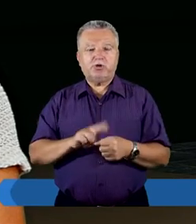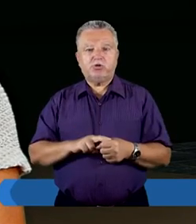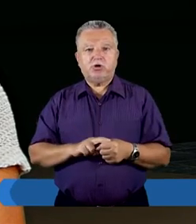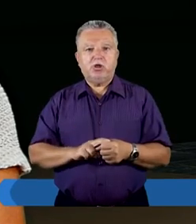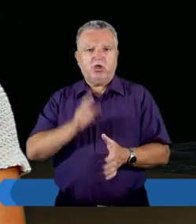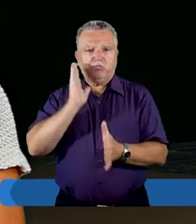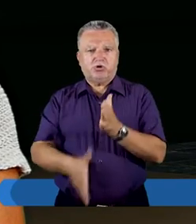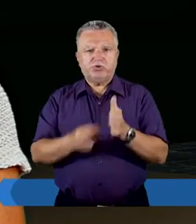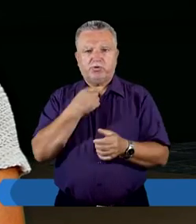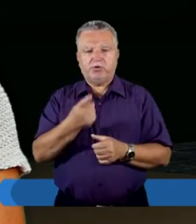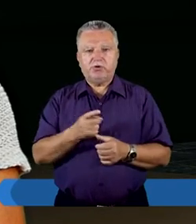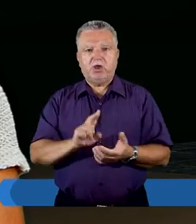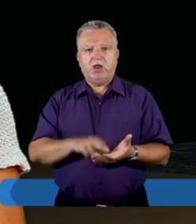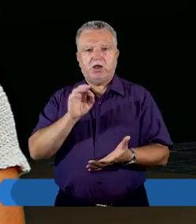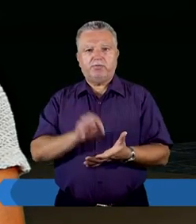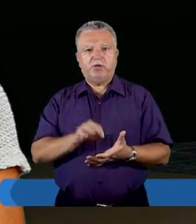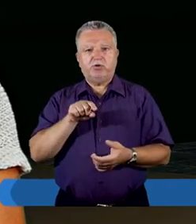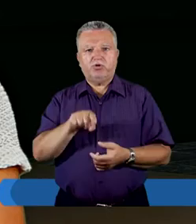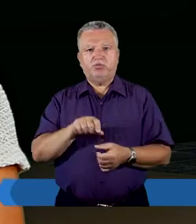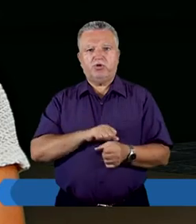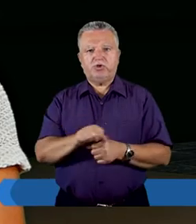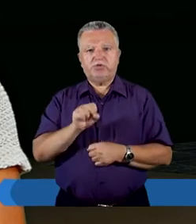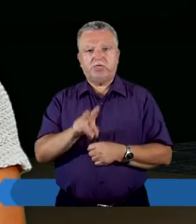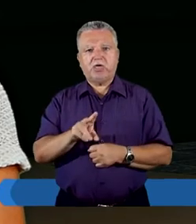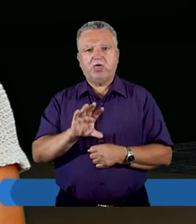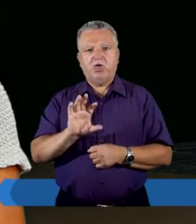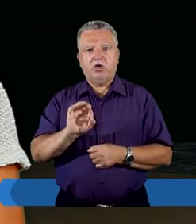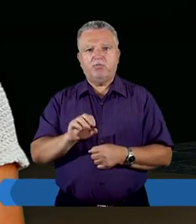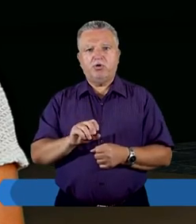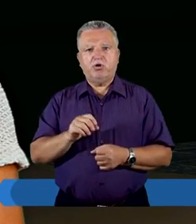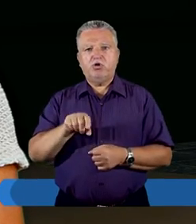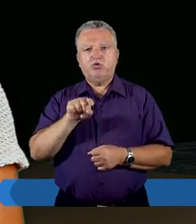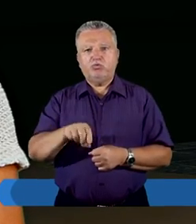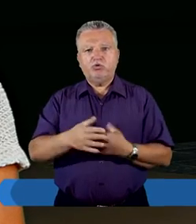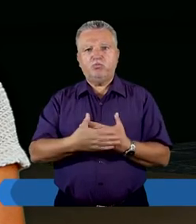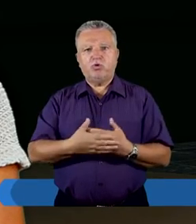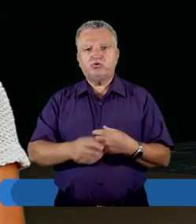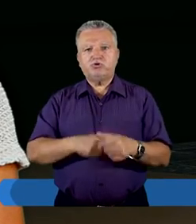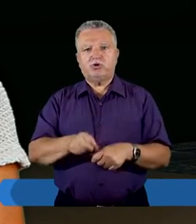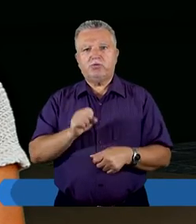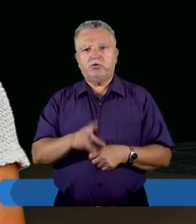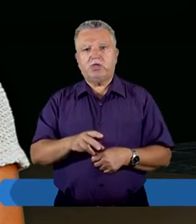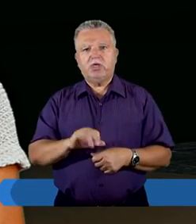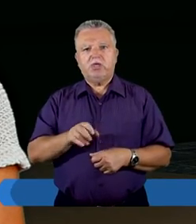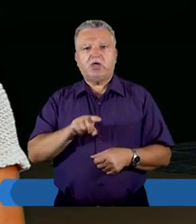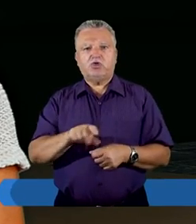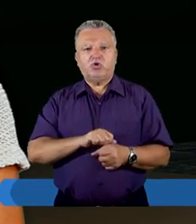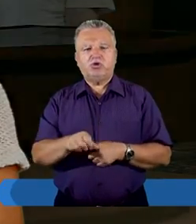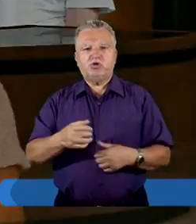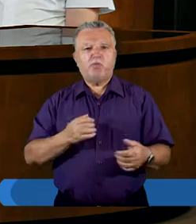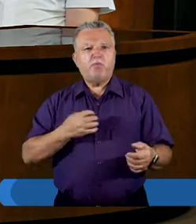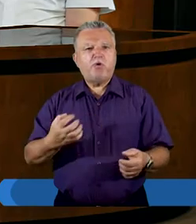prosto powiedziały, na pewno to jest tak, bo zrobił twój mąż tak. Jakie to jest bolesne.